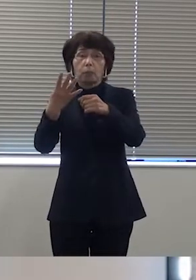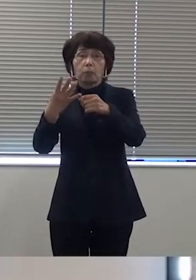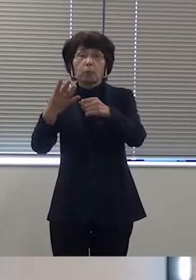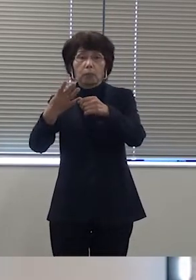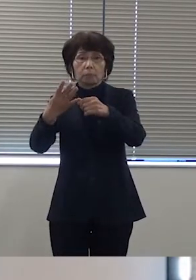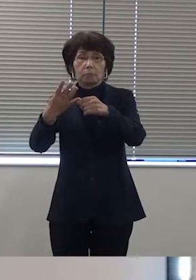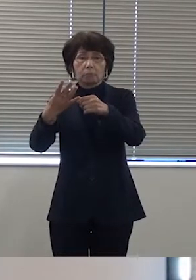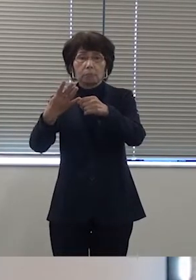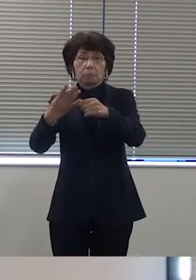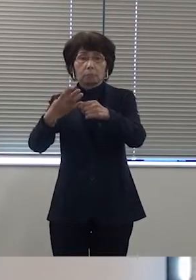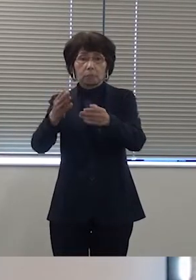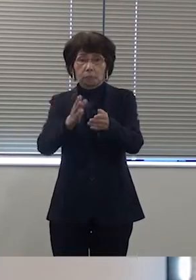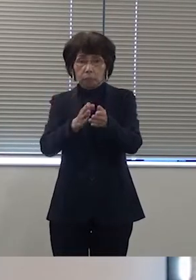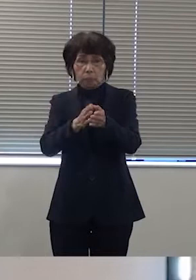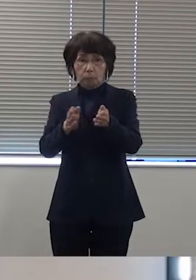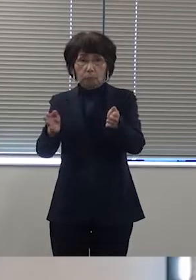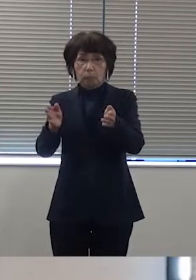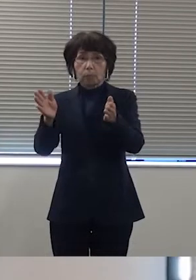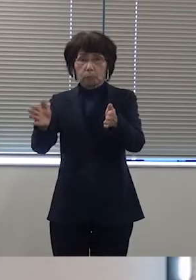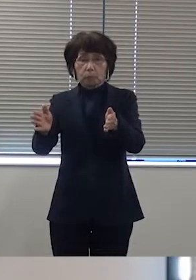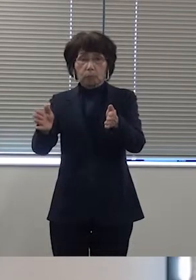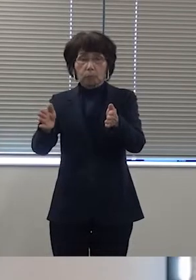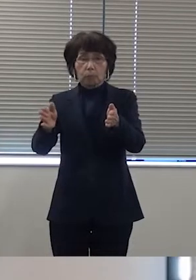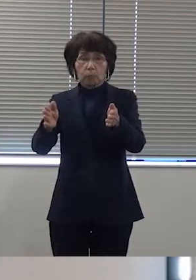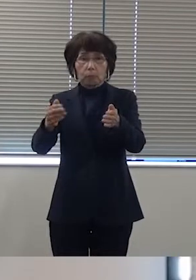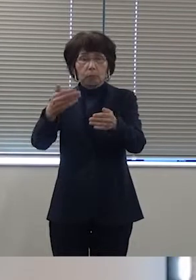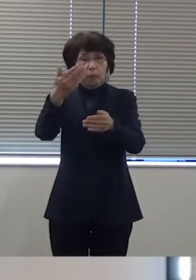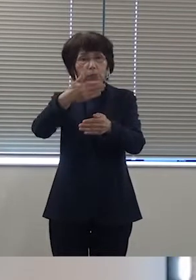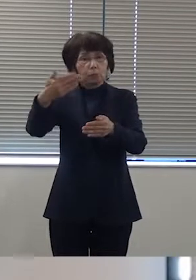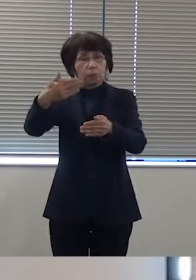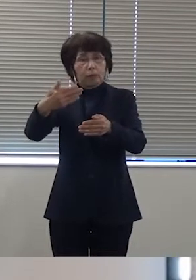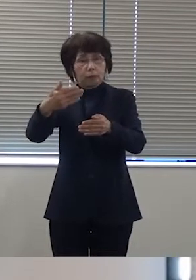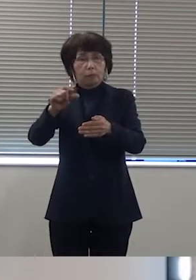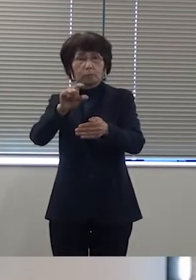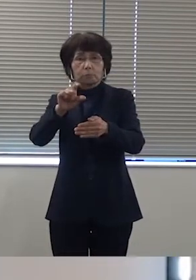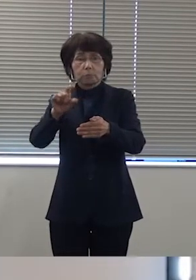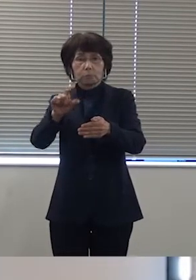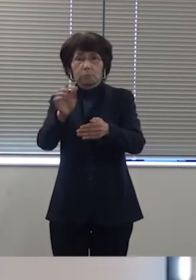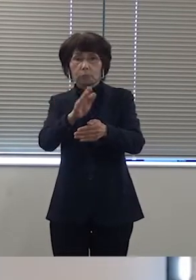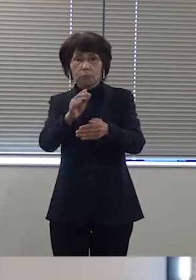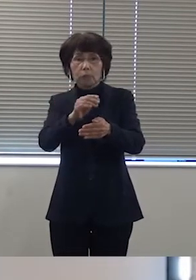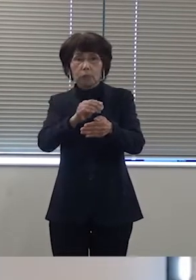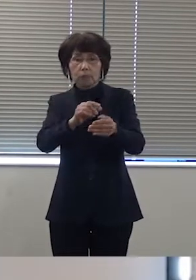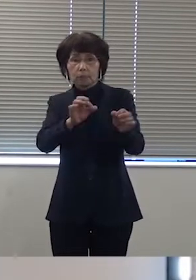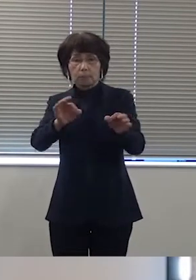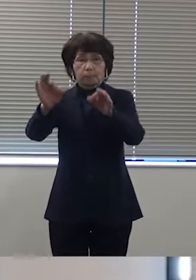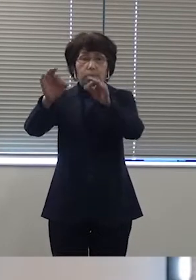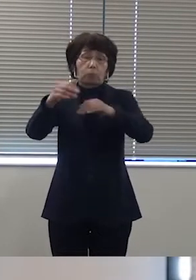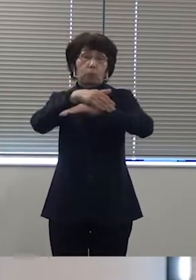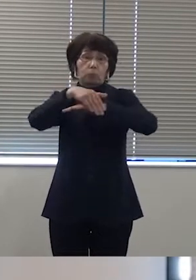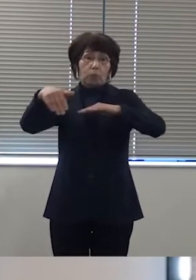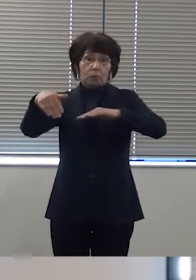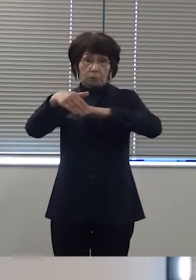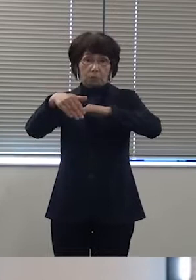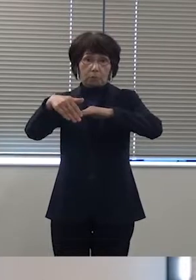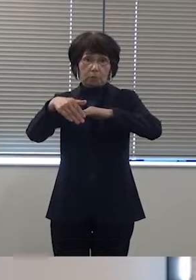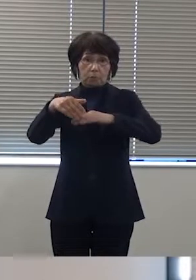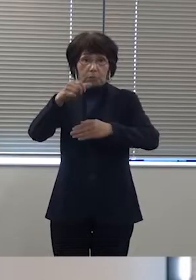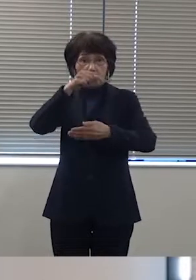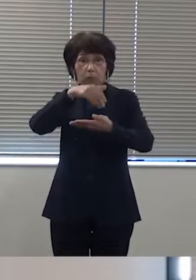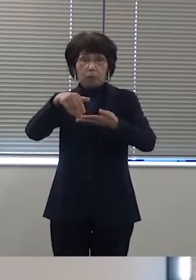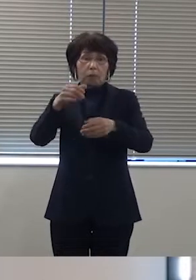で9000円程度の分を引き上げる予定になっておりますので、その予算も組んでおります。その下です